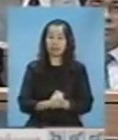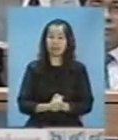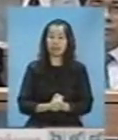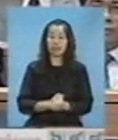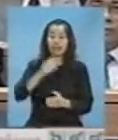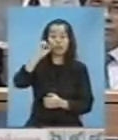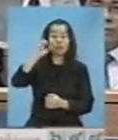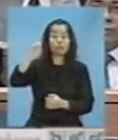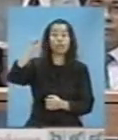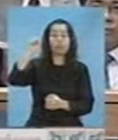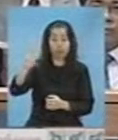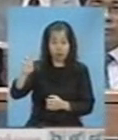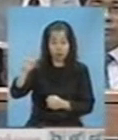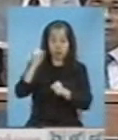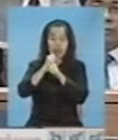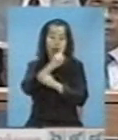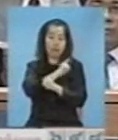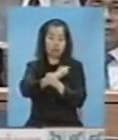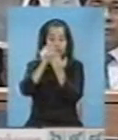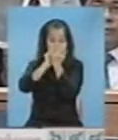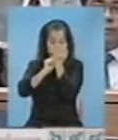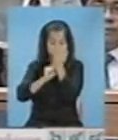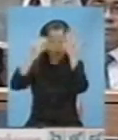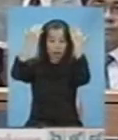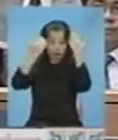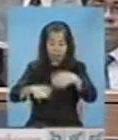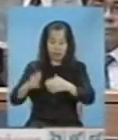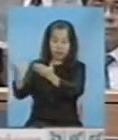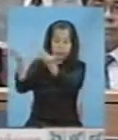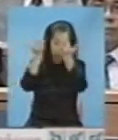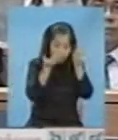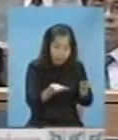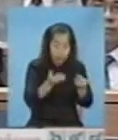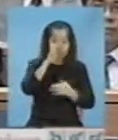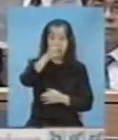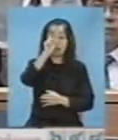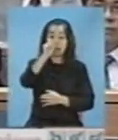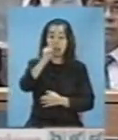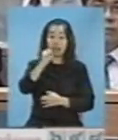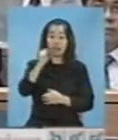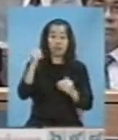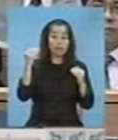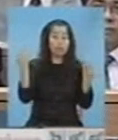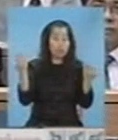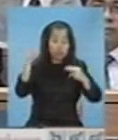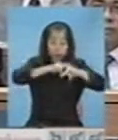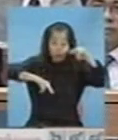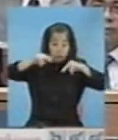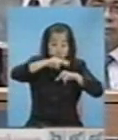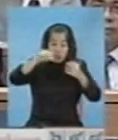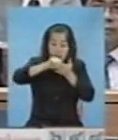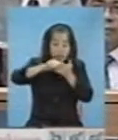สสร.ร่างรัฐธรรมนูญเสร็จแล้วรัฐสภาไม่มีสิทธิ์ตรวจสอบใดๆได้อีกได้เลย